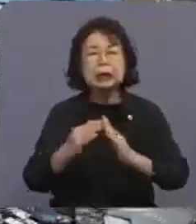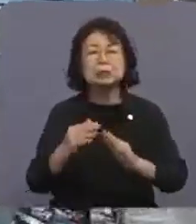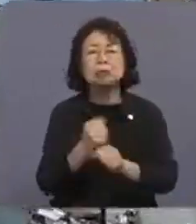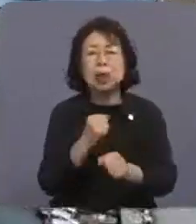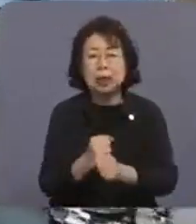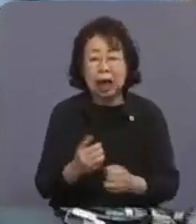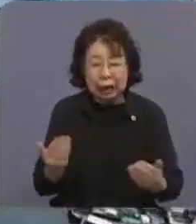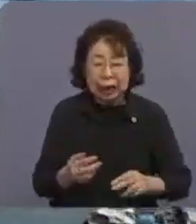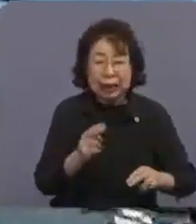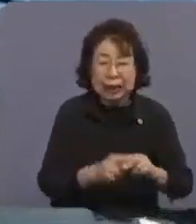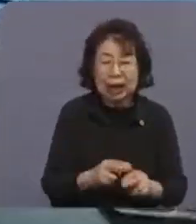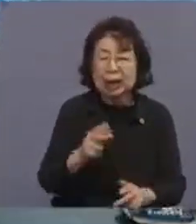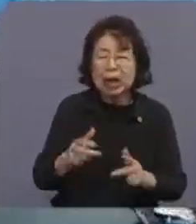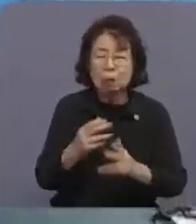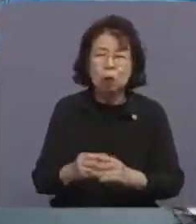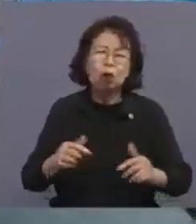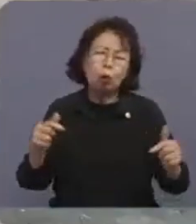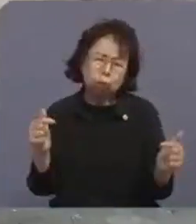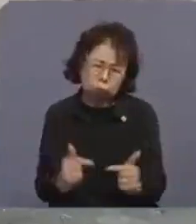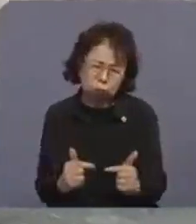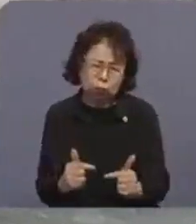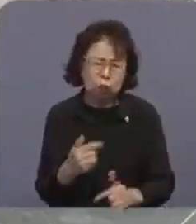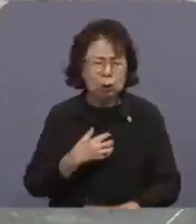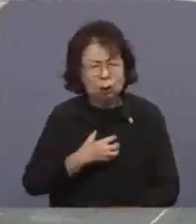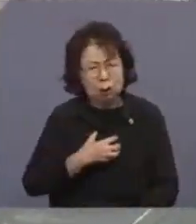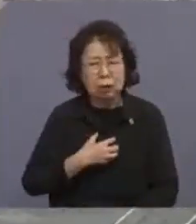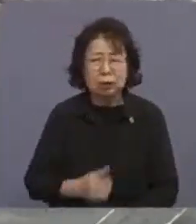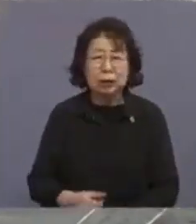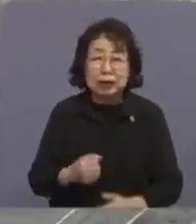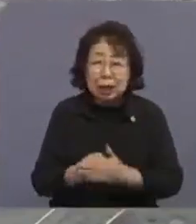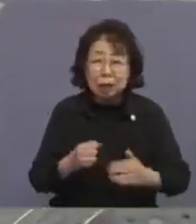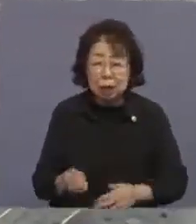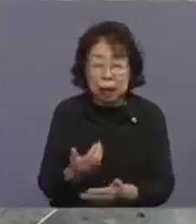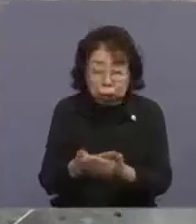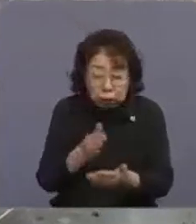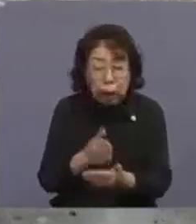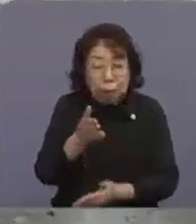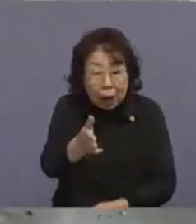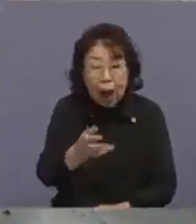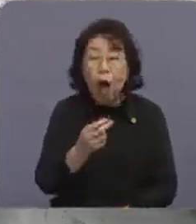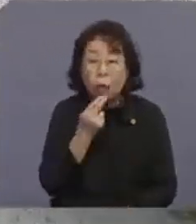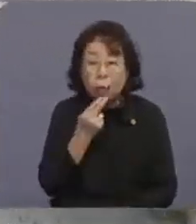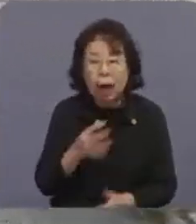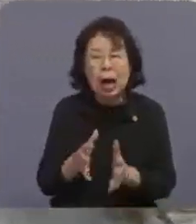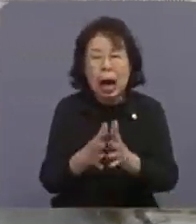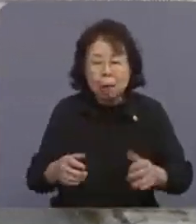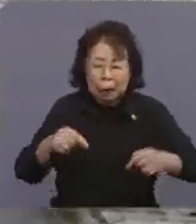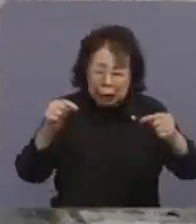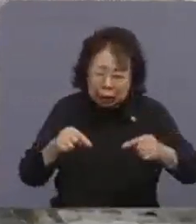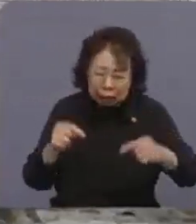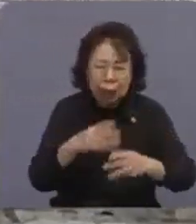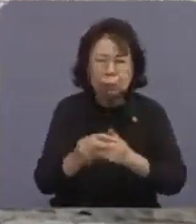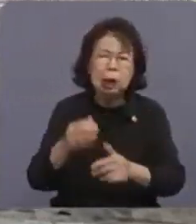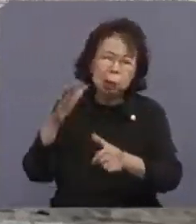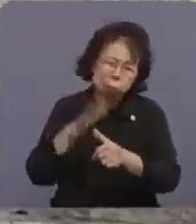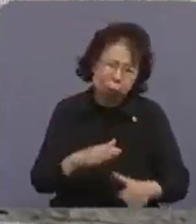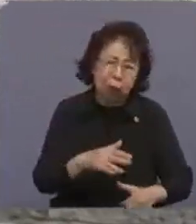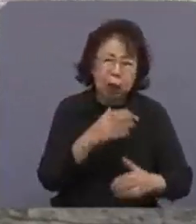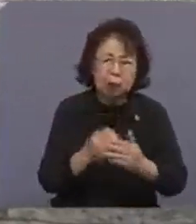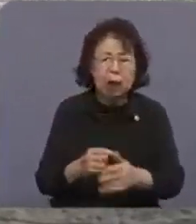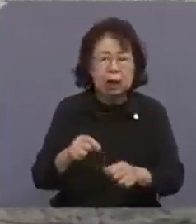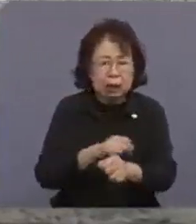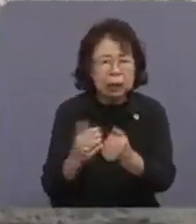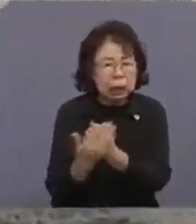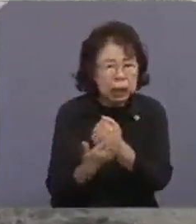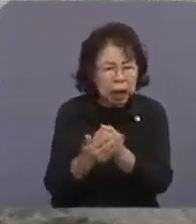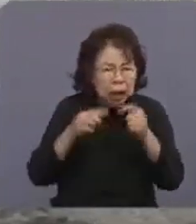일자리 산업까지 위축될 수 있습니다 구체적인 개발 방향 없이는 아파트 협상제 전락해 특해 시비에